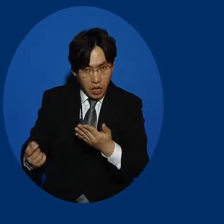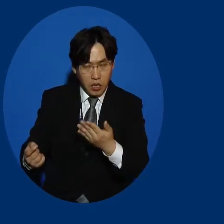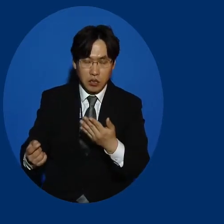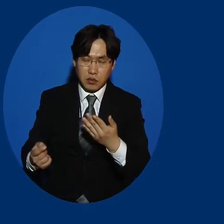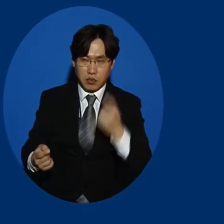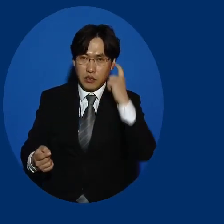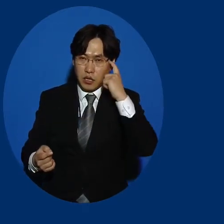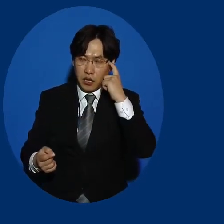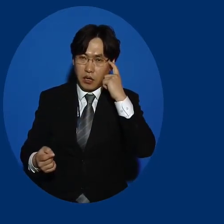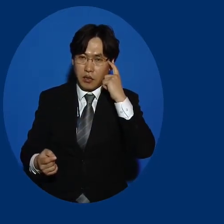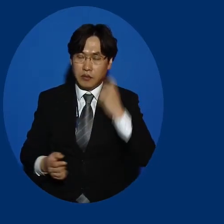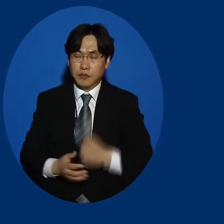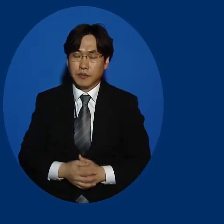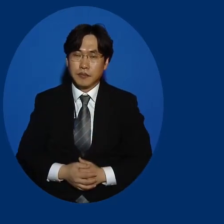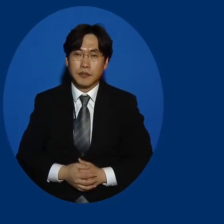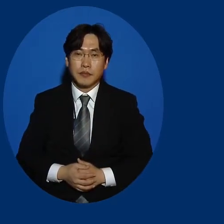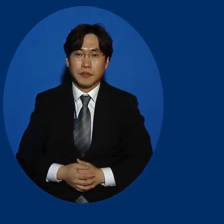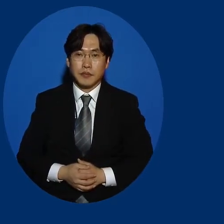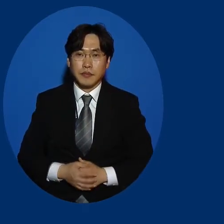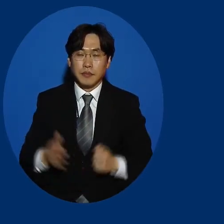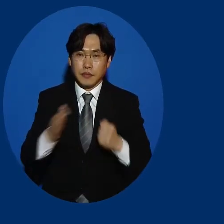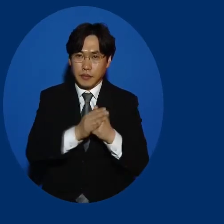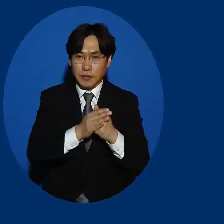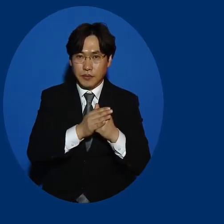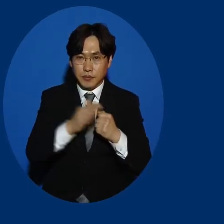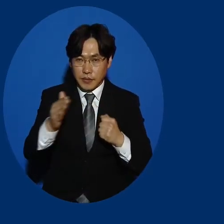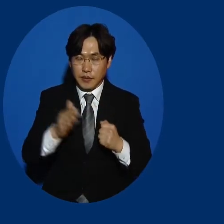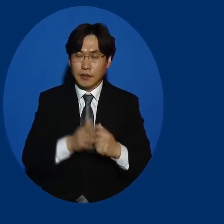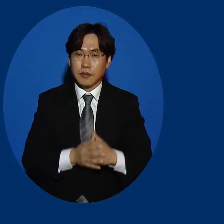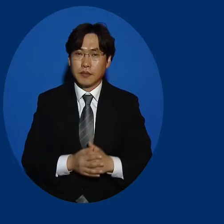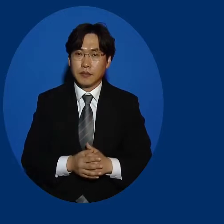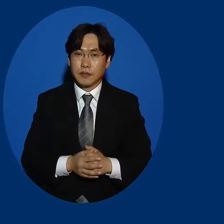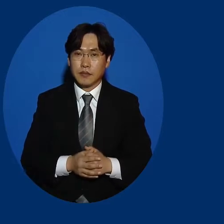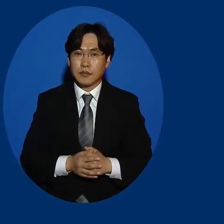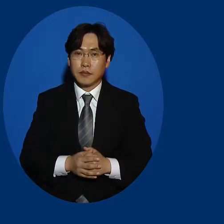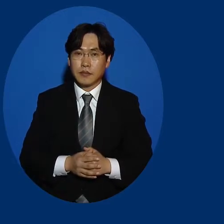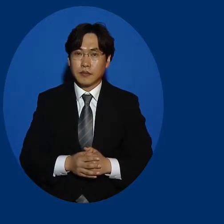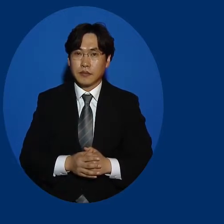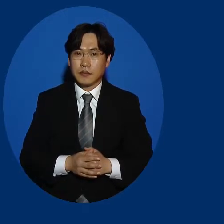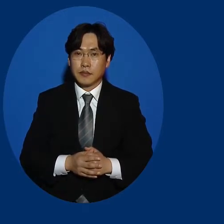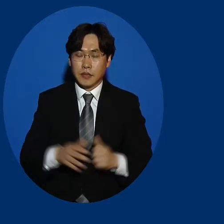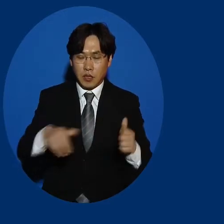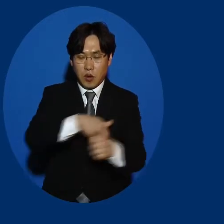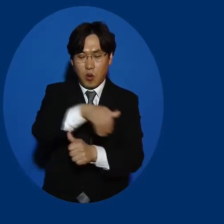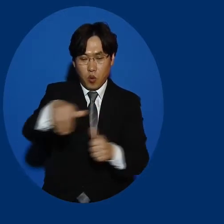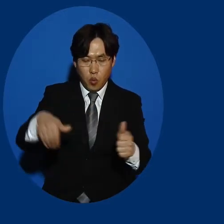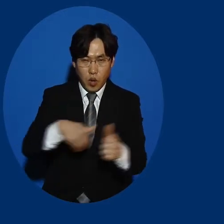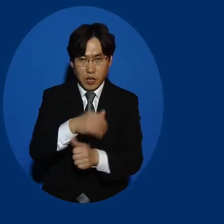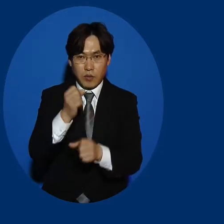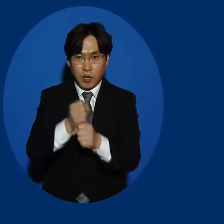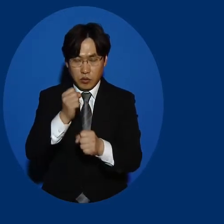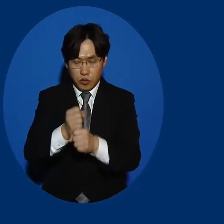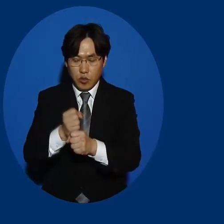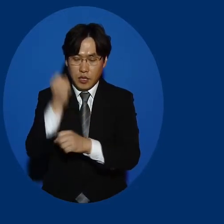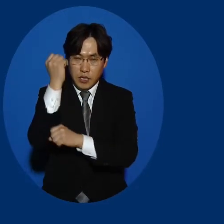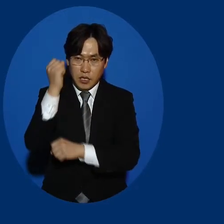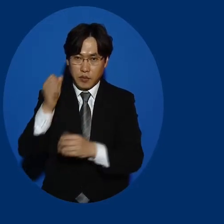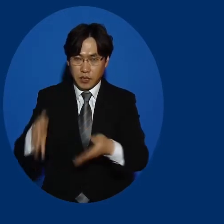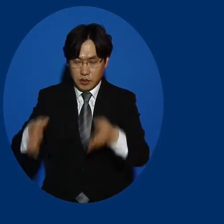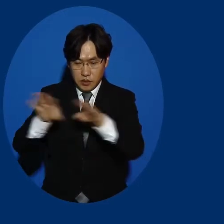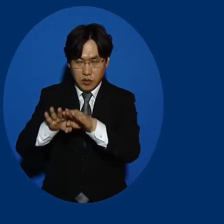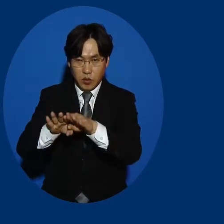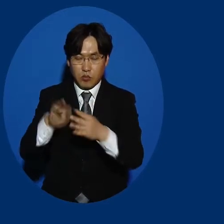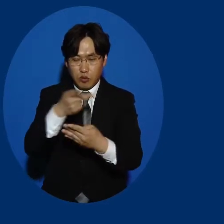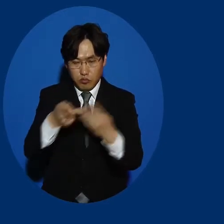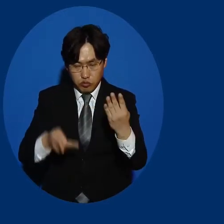생각이 좀 이제 들었습니다. 그래서 사실 이제 환경 구축이나 기반 조성, 그다음에 프로그램